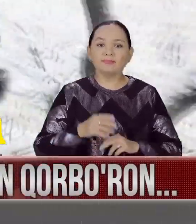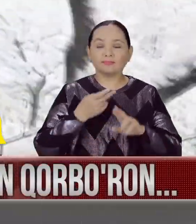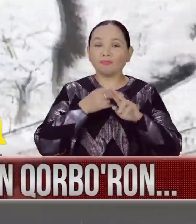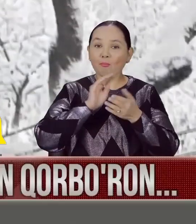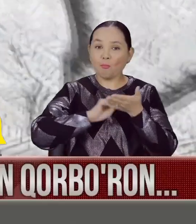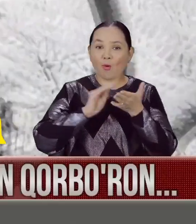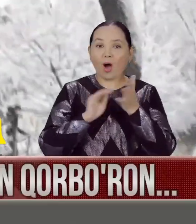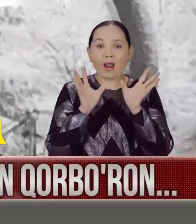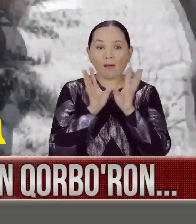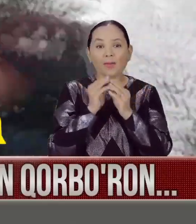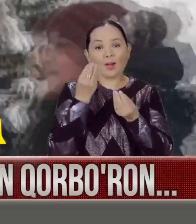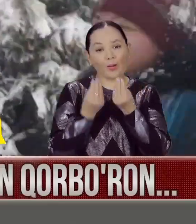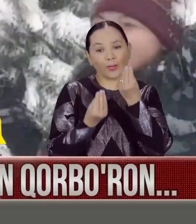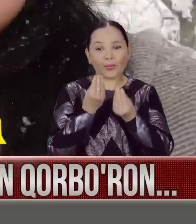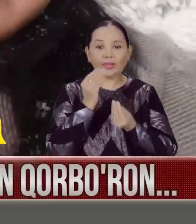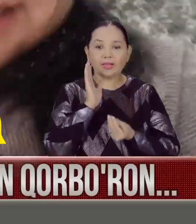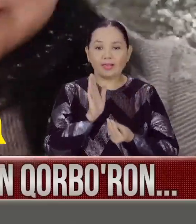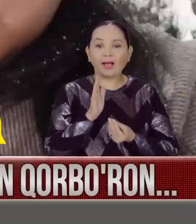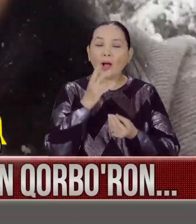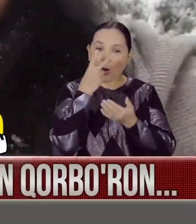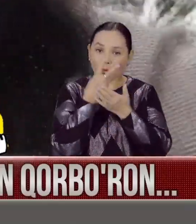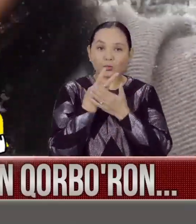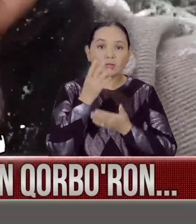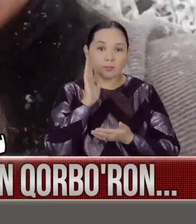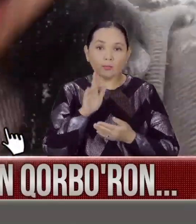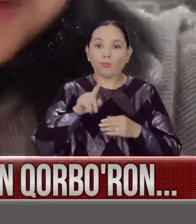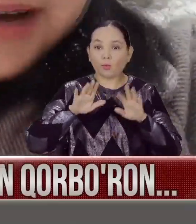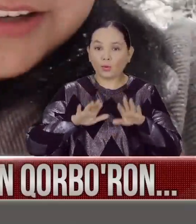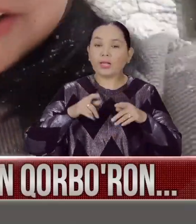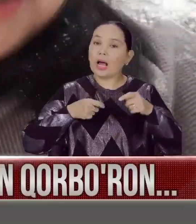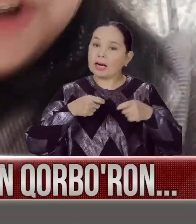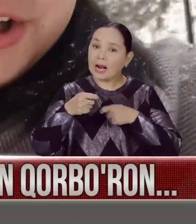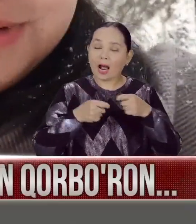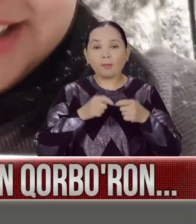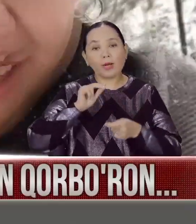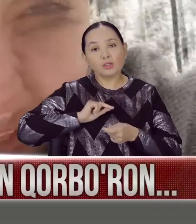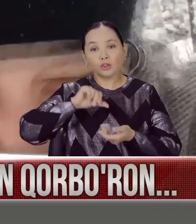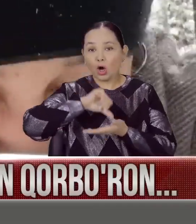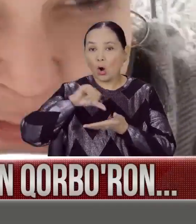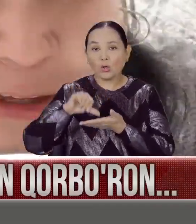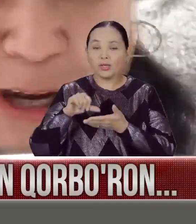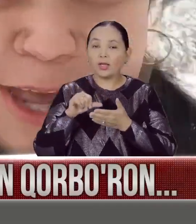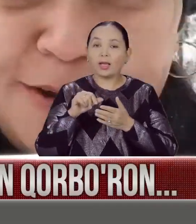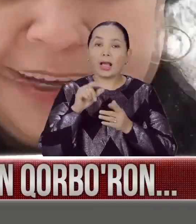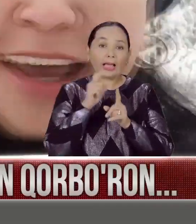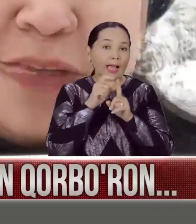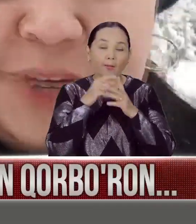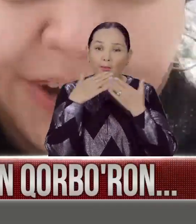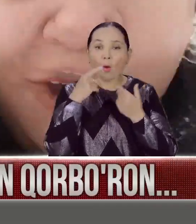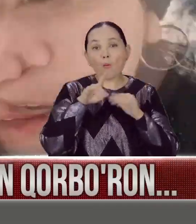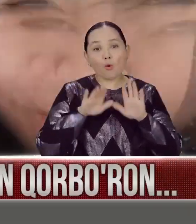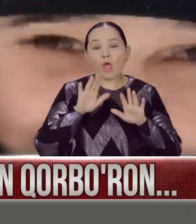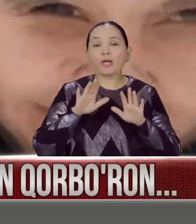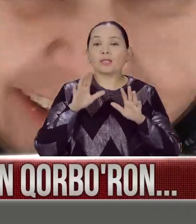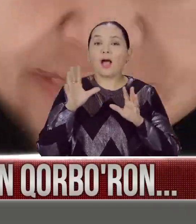Muharrirlar bilan qorbo'ron o'ynaymizda. Kuzatadigan bo'lsangiz, bu yerda rahbar yoki ishchi xodimlar degan gapda o'zi yo'q. Mana bu